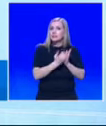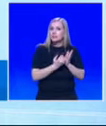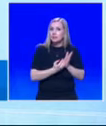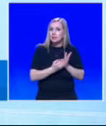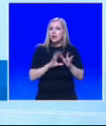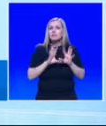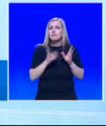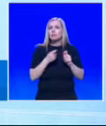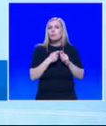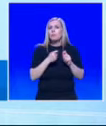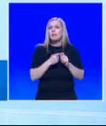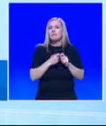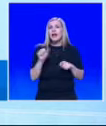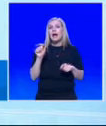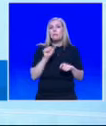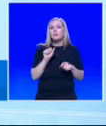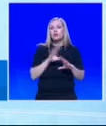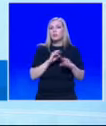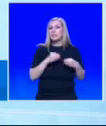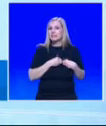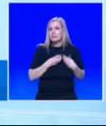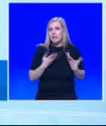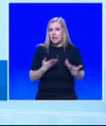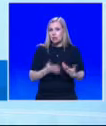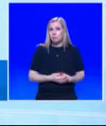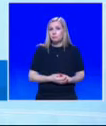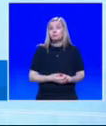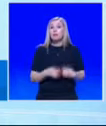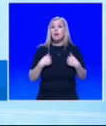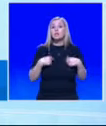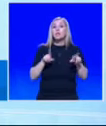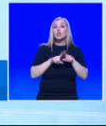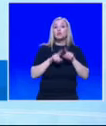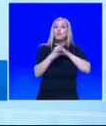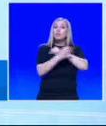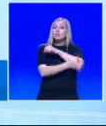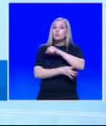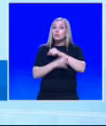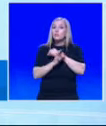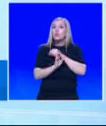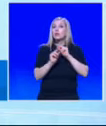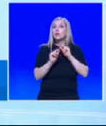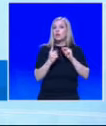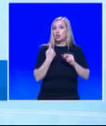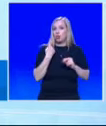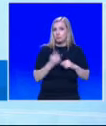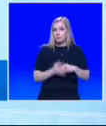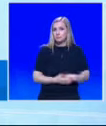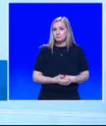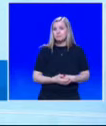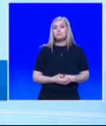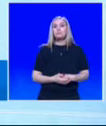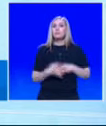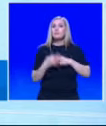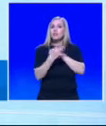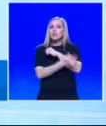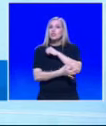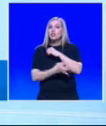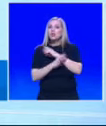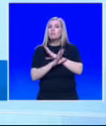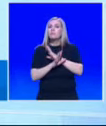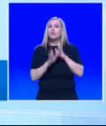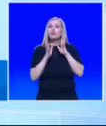правят аматьорски и бездарно. А аз като историк мога да кажа едно нещо. Историята